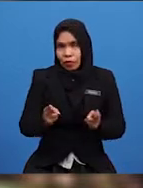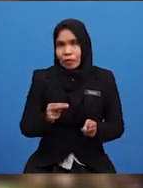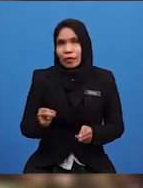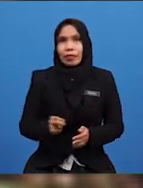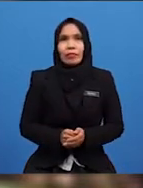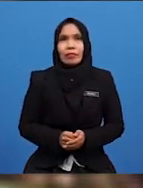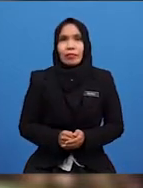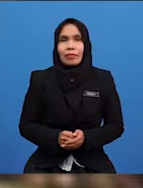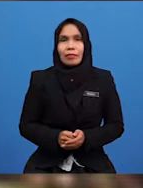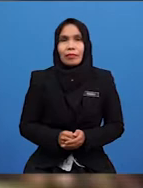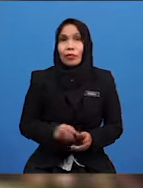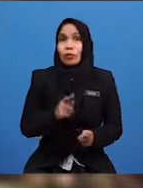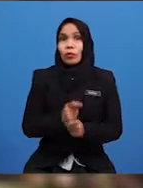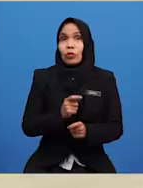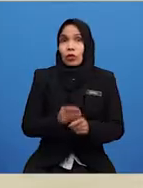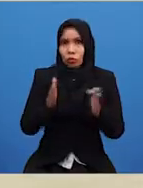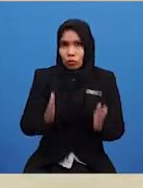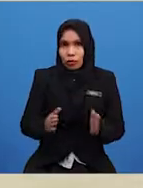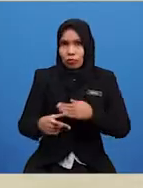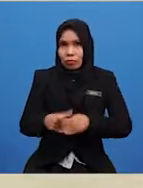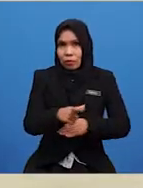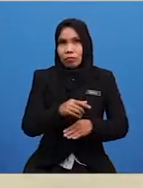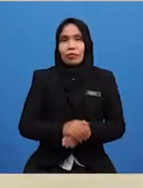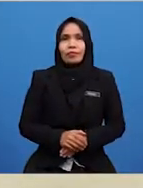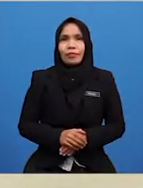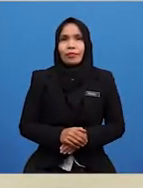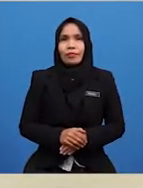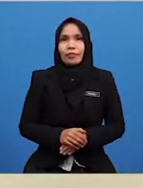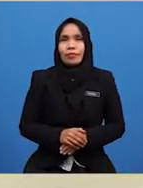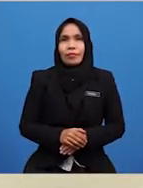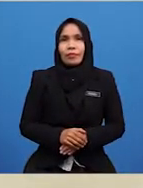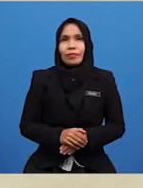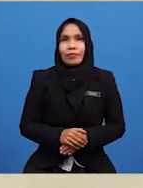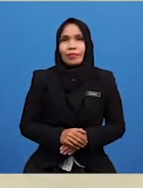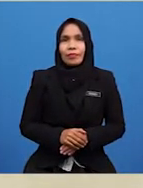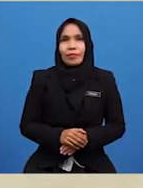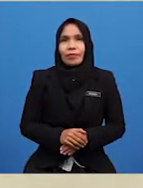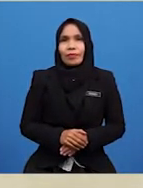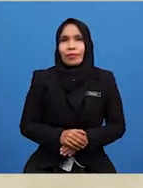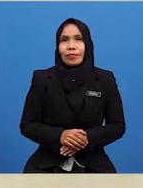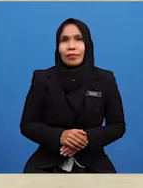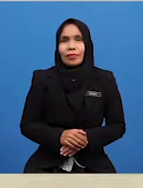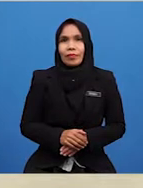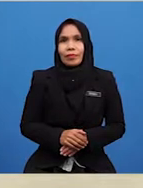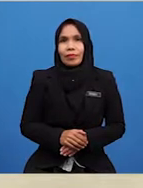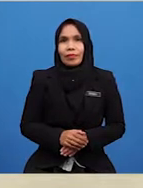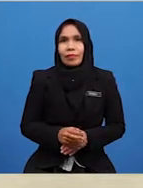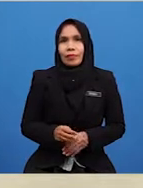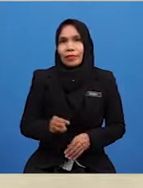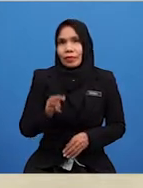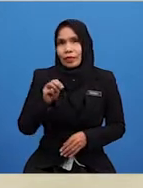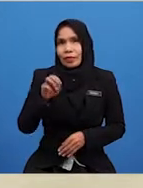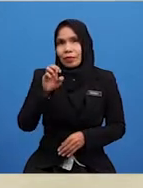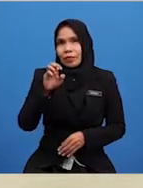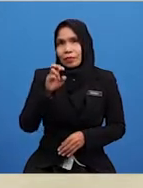seterusnya ialah perana orang laut. Orang laut memberikan taat setia kepada raja dan memainkan